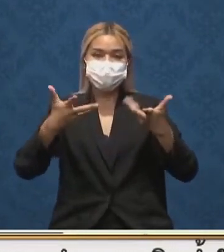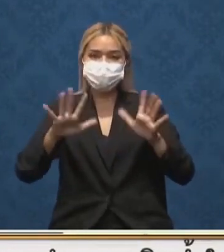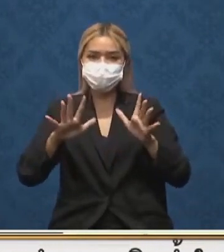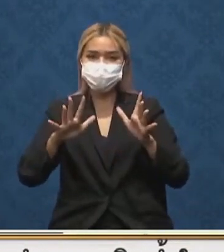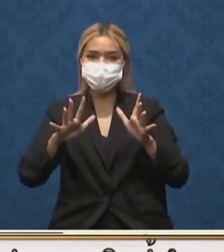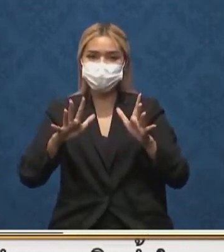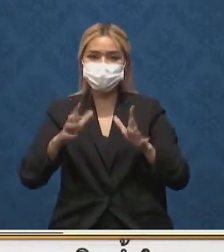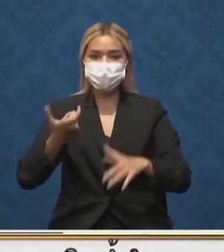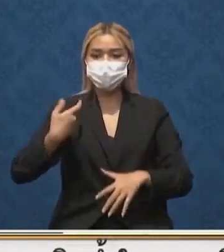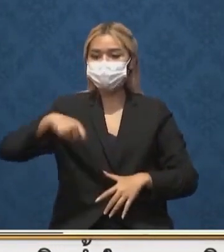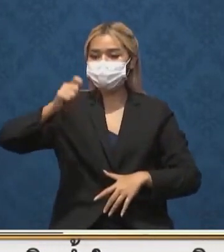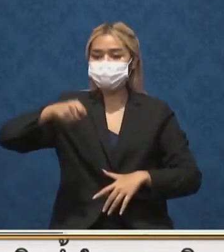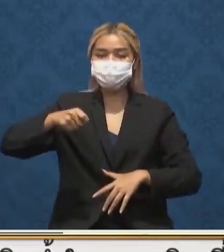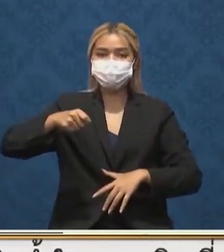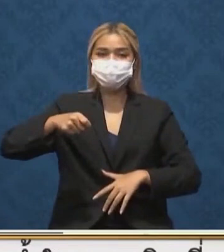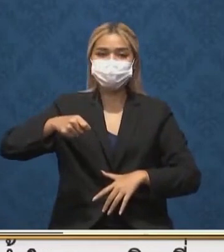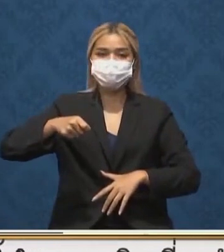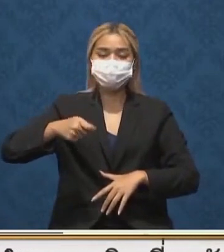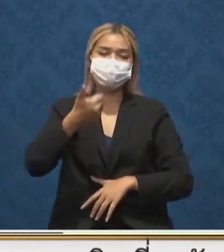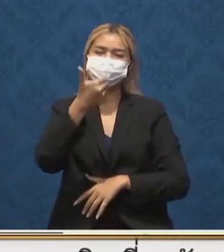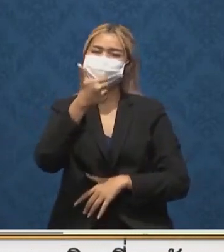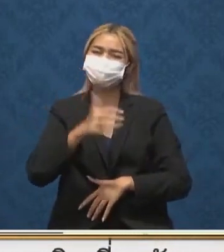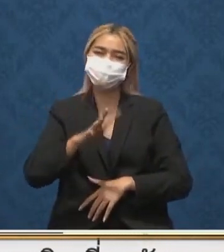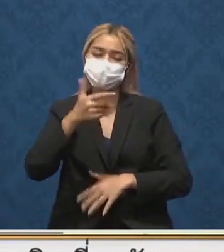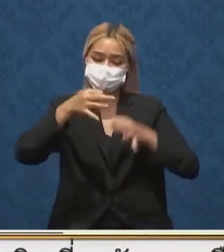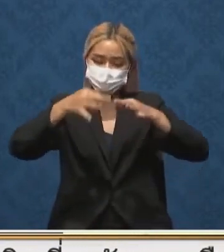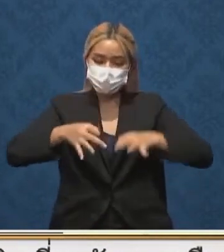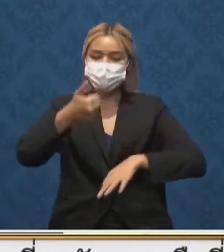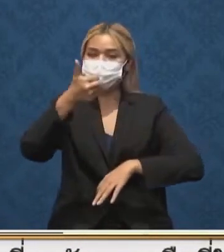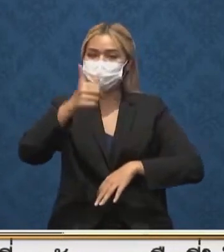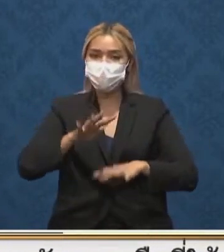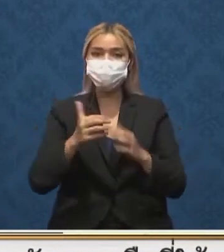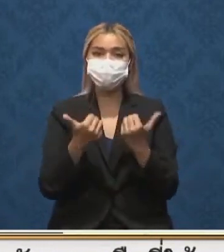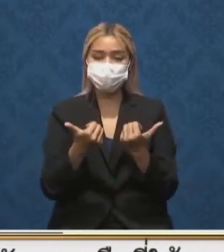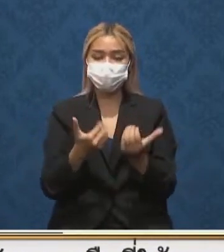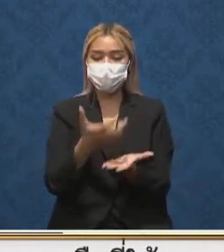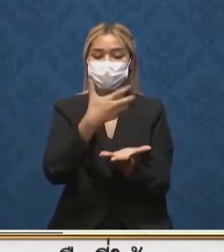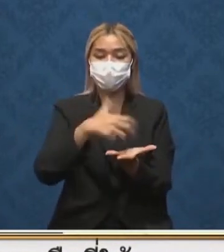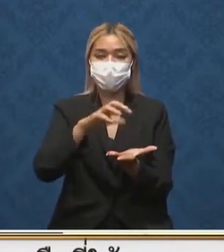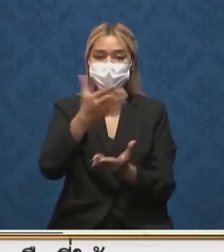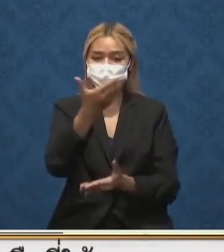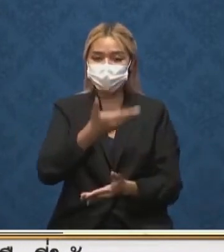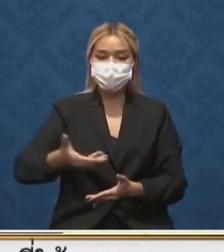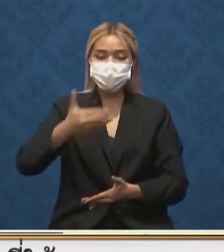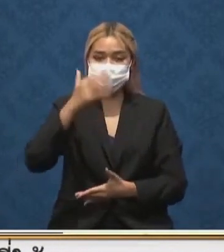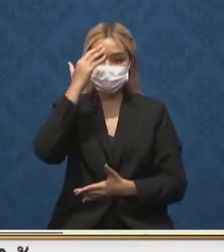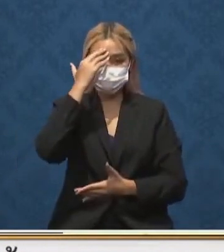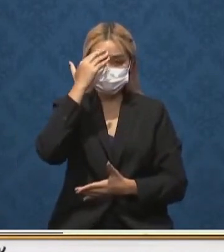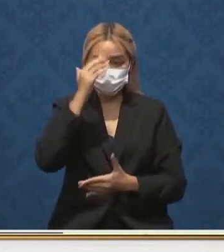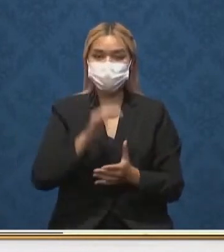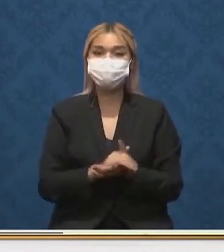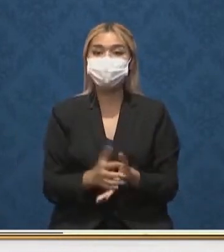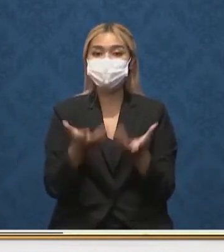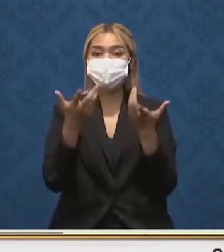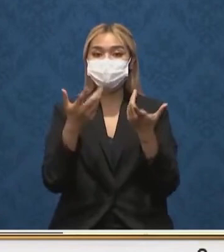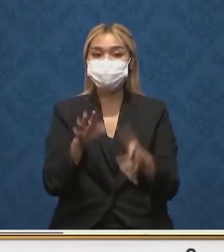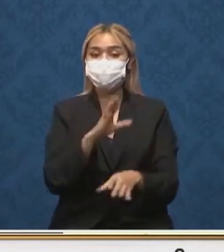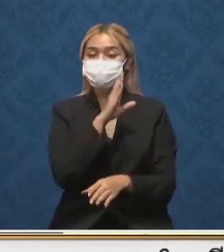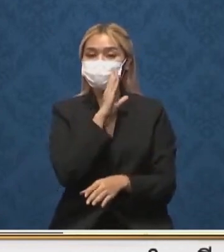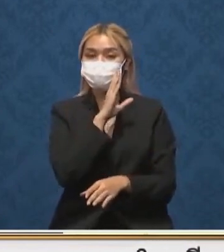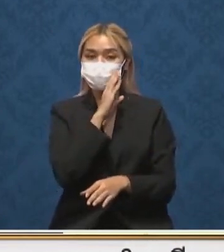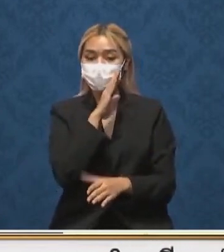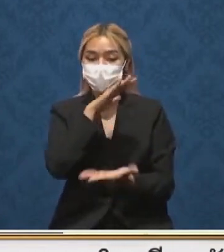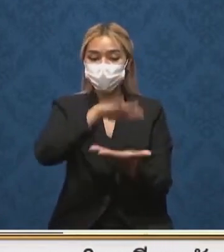ไปตัดสินได้นะครับในขณะนี้นั่นเป็นเรื่องที่อยากเรียนให้ทราบทั้งหมดแล้วเไปปิดกั้นอย่างไรนะ